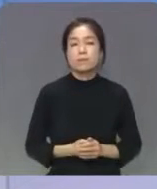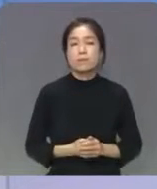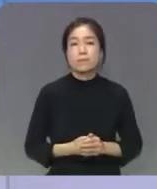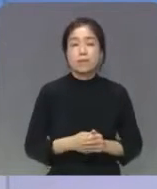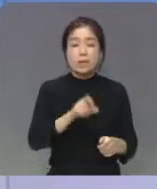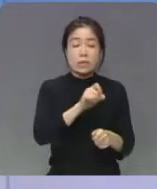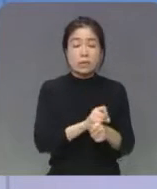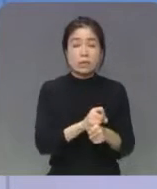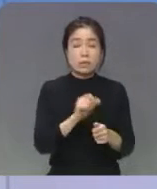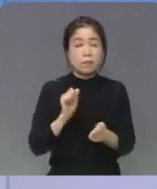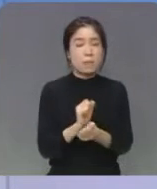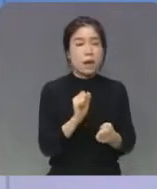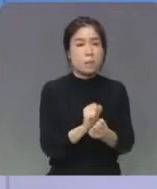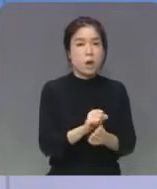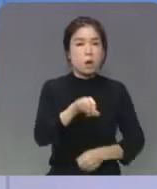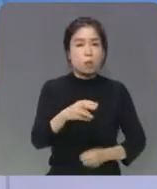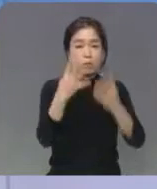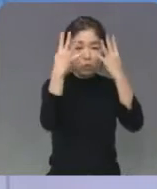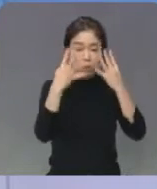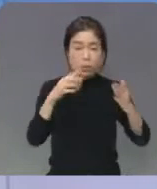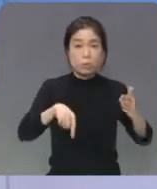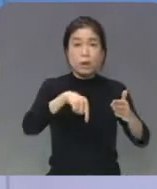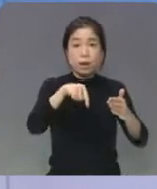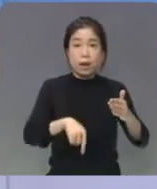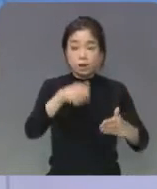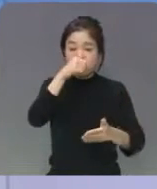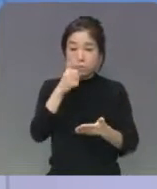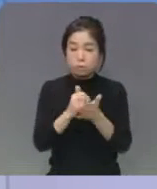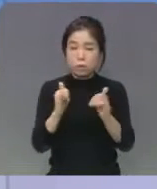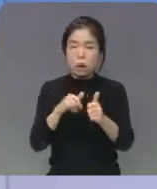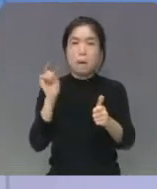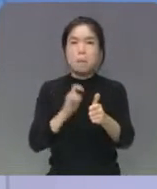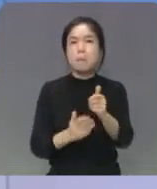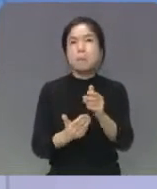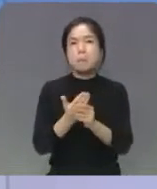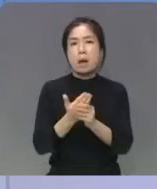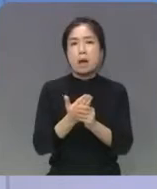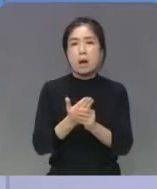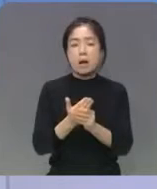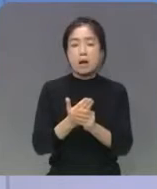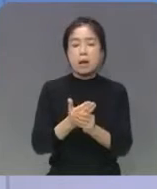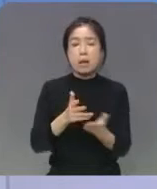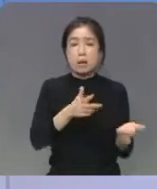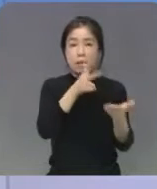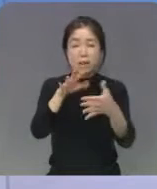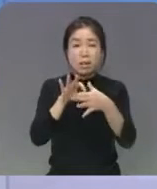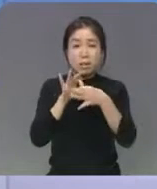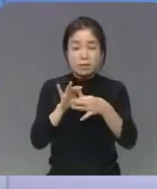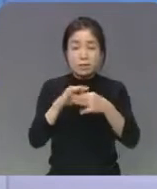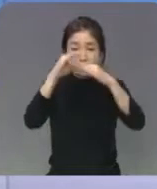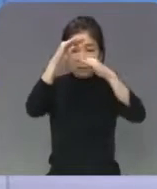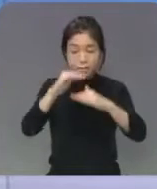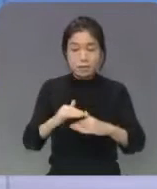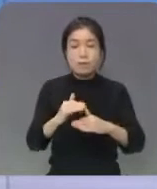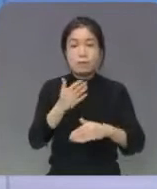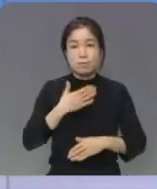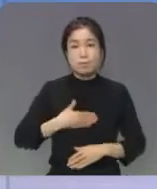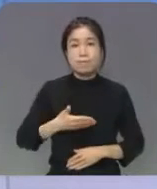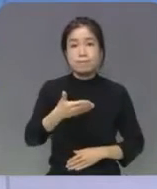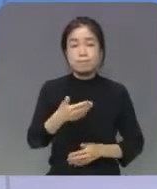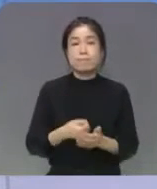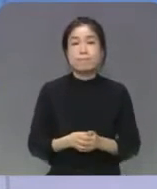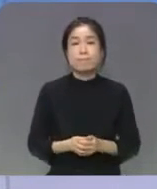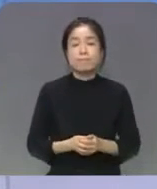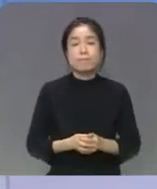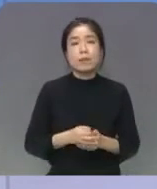지금 감염이 이어지고 있는 루팡 교도소에서는 수용적 확진 자가 나왔습니다 포도 흡연 절에서 자세한 상황 들어보겠습니다